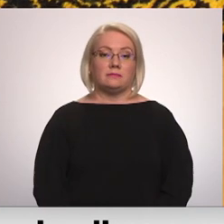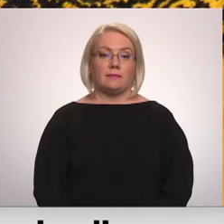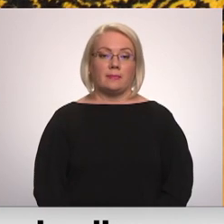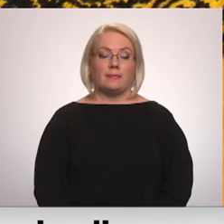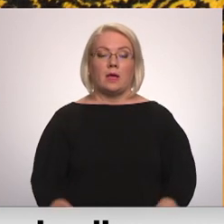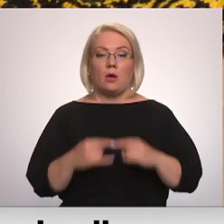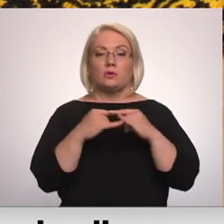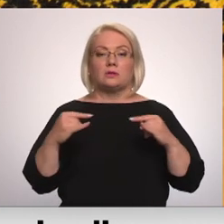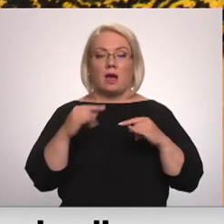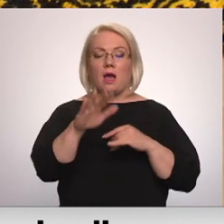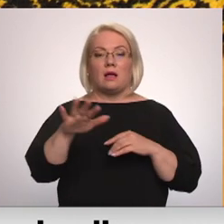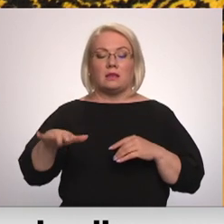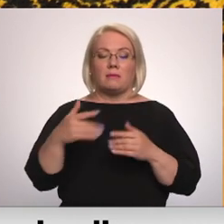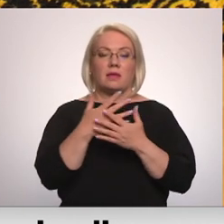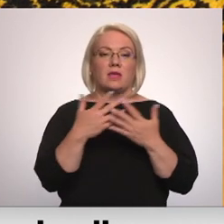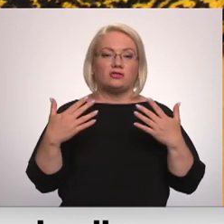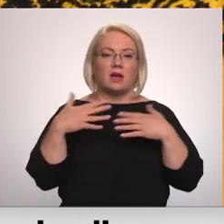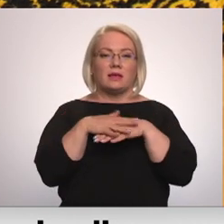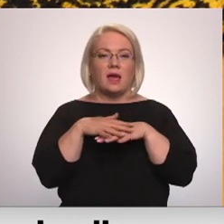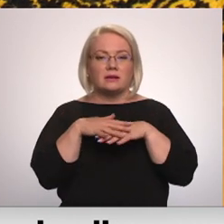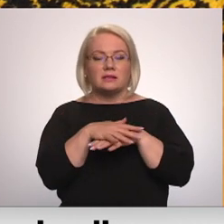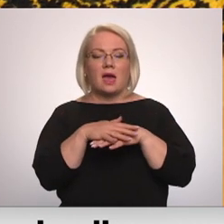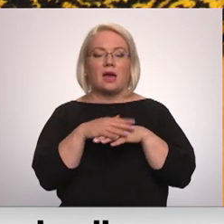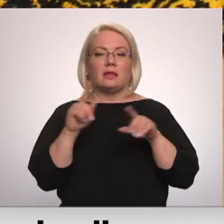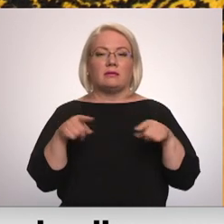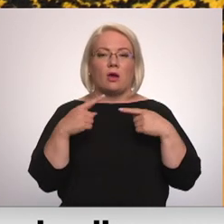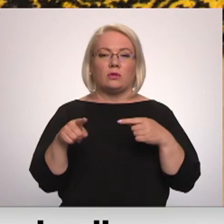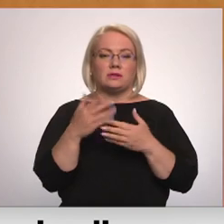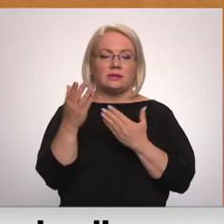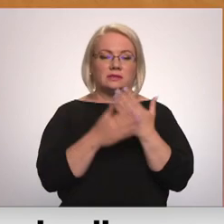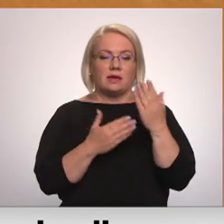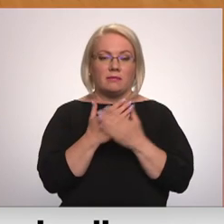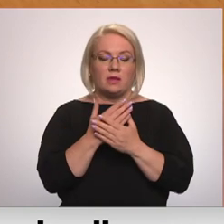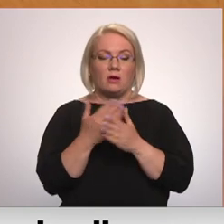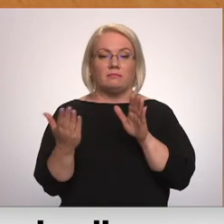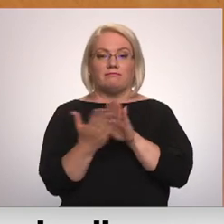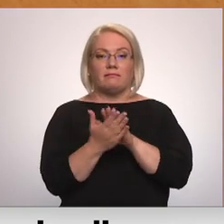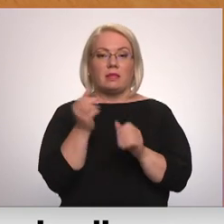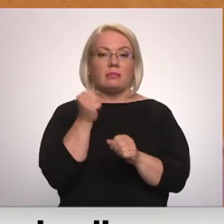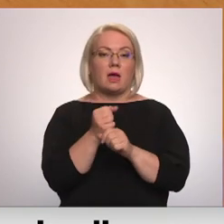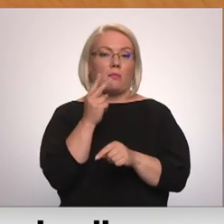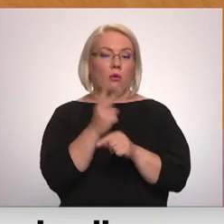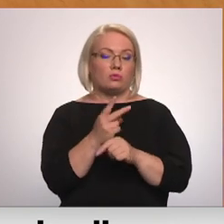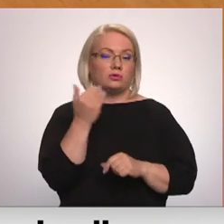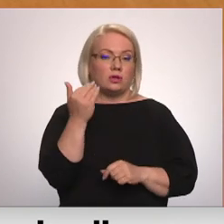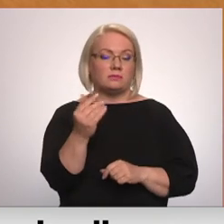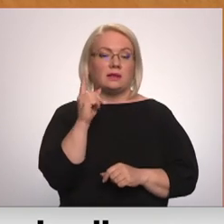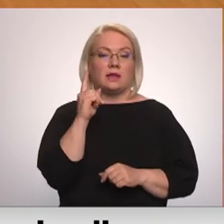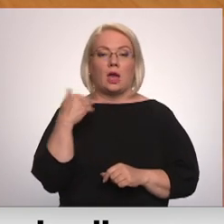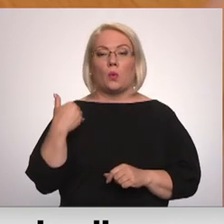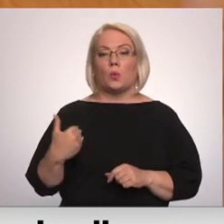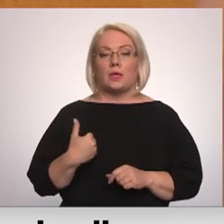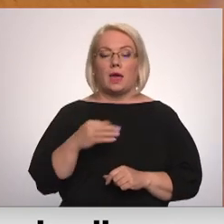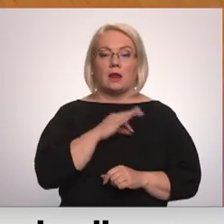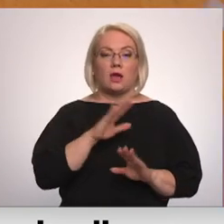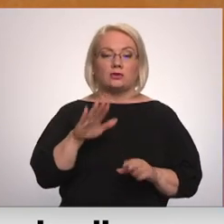Uz galdiem dažādi rakstainie etnogrāfiskie latviešu cimdi un darba uzdevums. Tikai Kuldīgai raksturīgs cimda valnīša attēls un